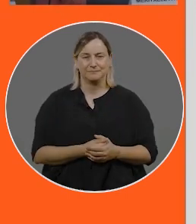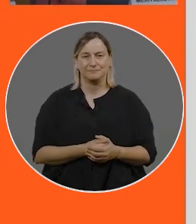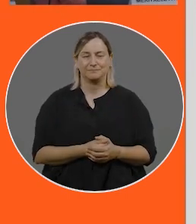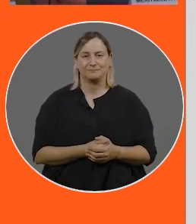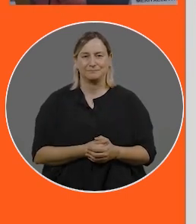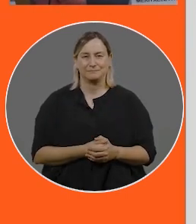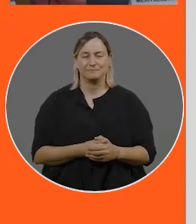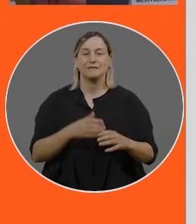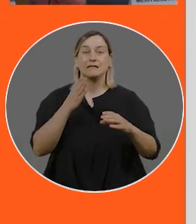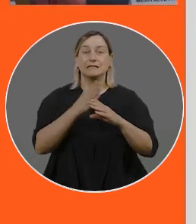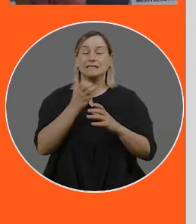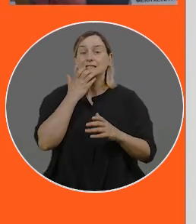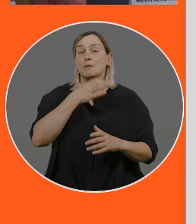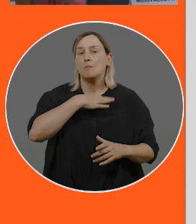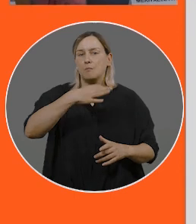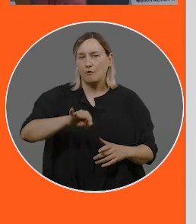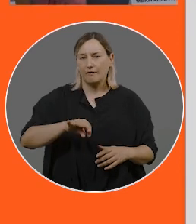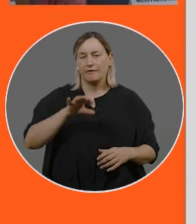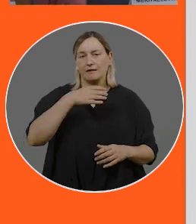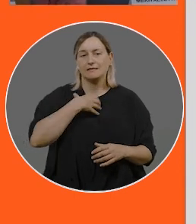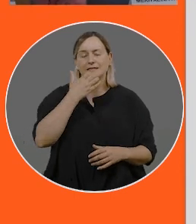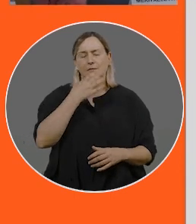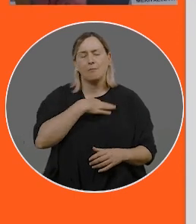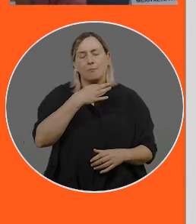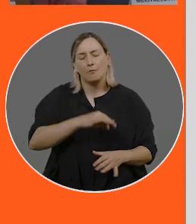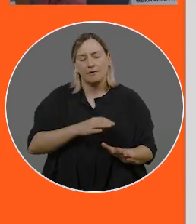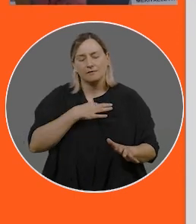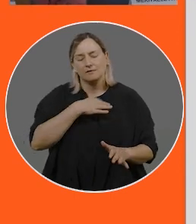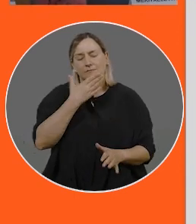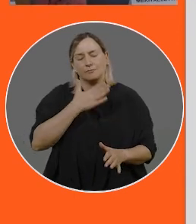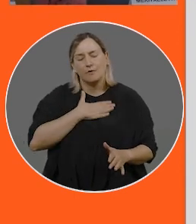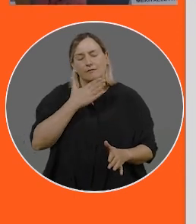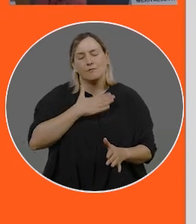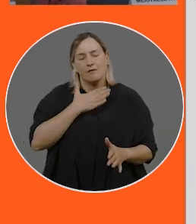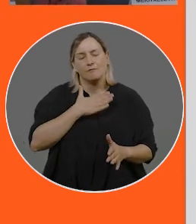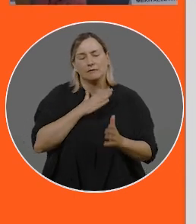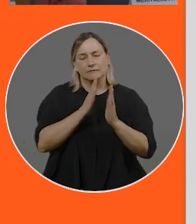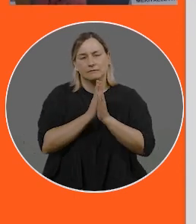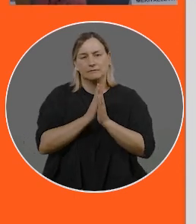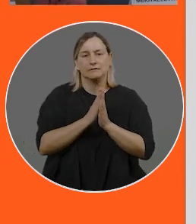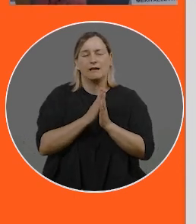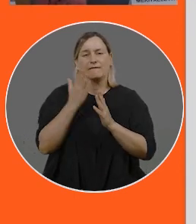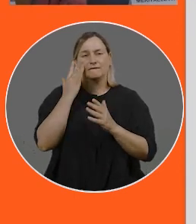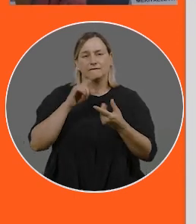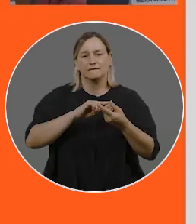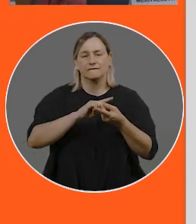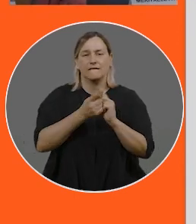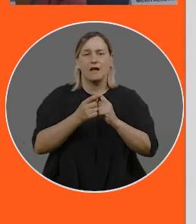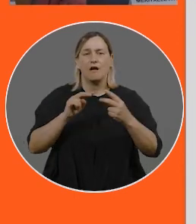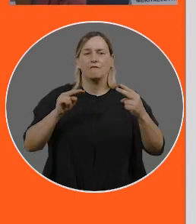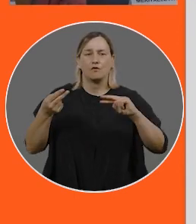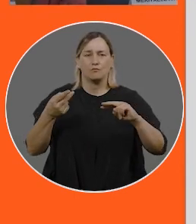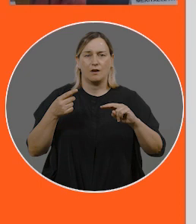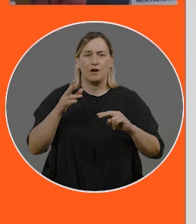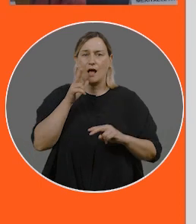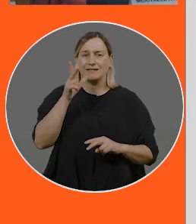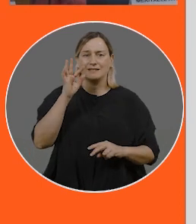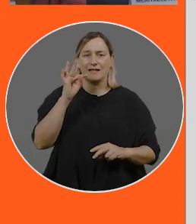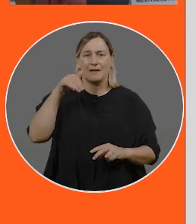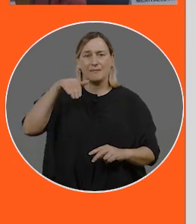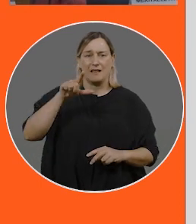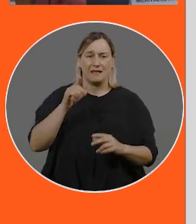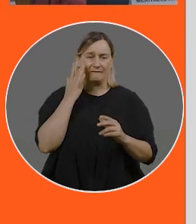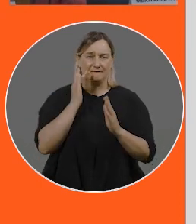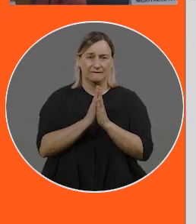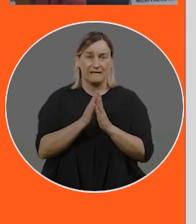sempre que es pugui, sempre que es pugui, sempre que es pugui, sempre que es pugui, fer un formulari HTML. Però bueno, si hem de fer també